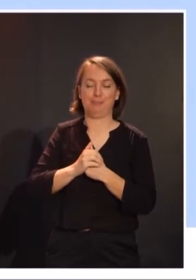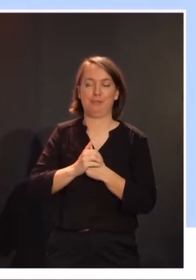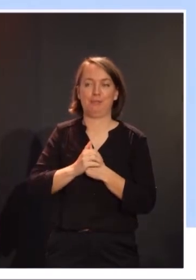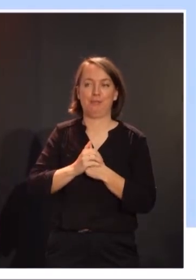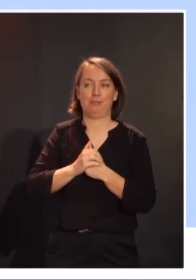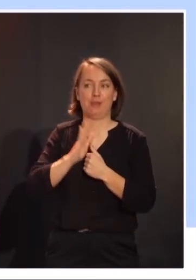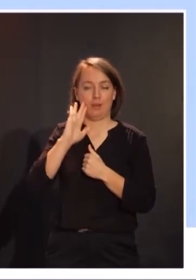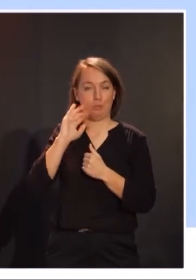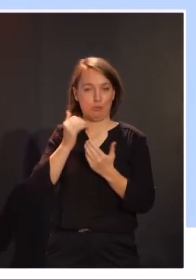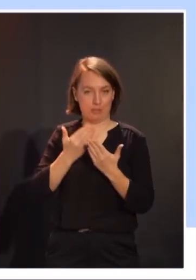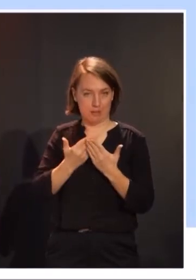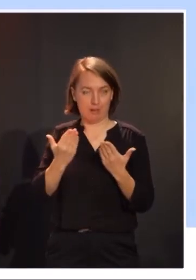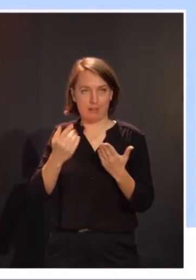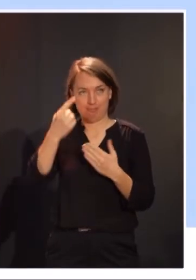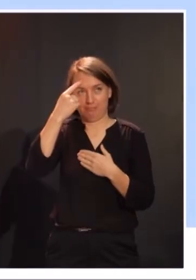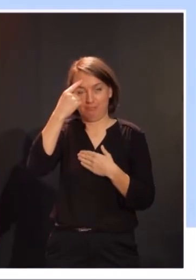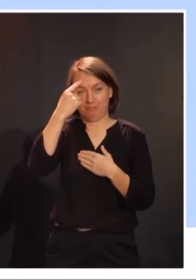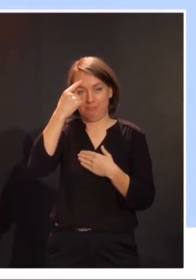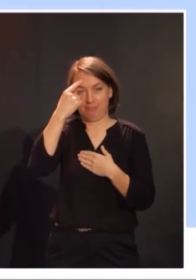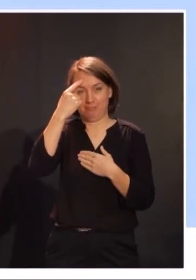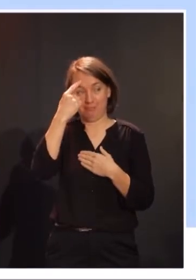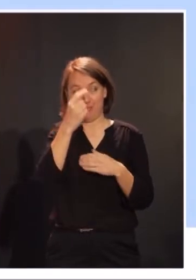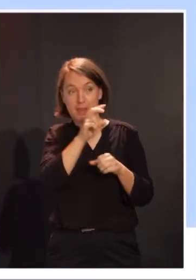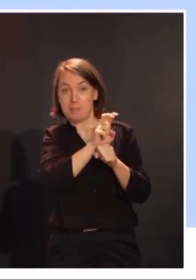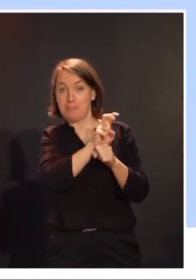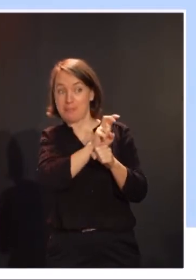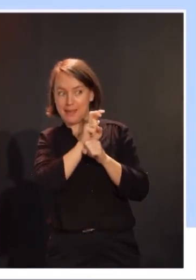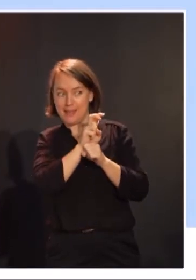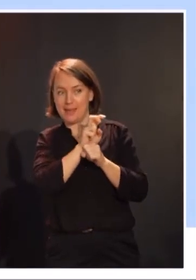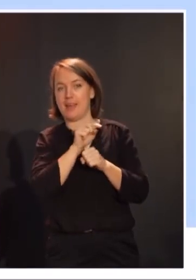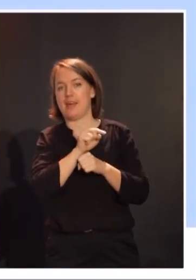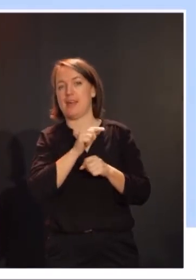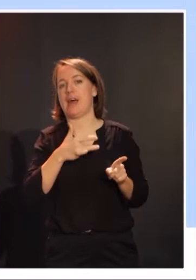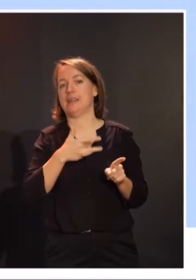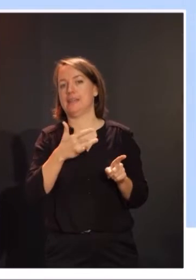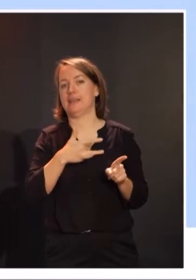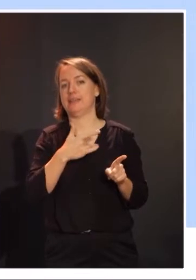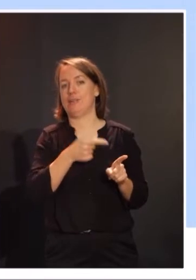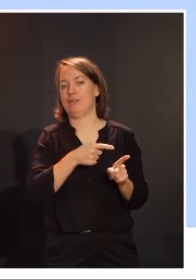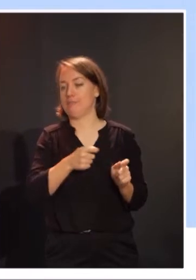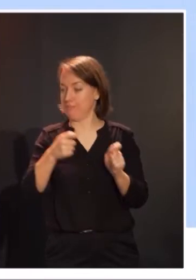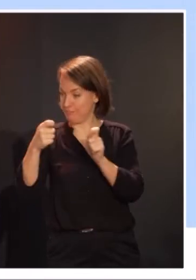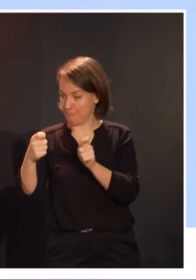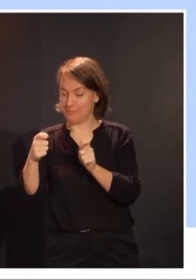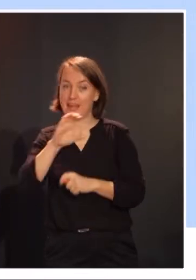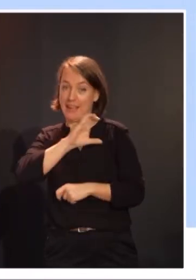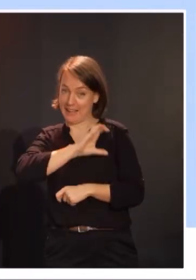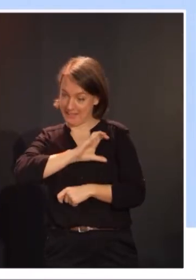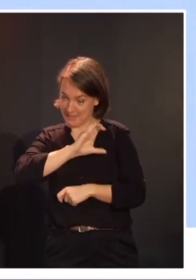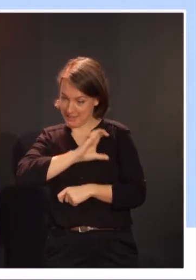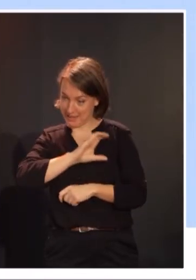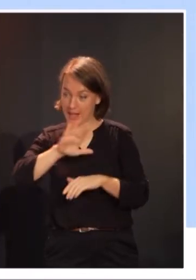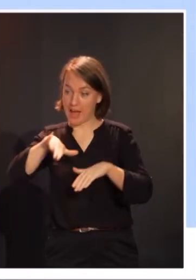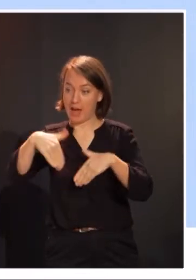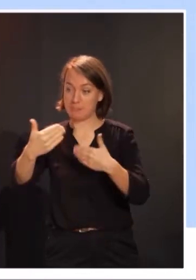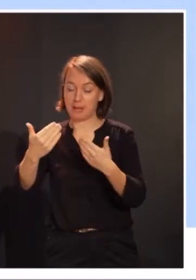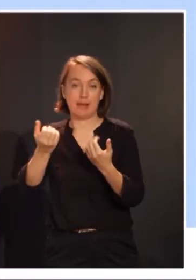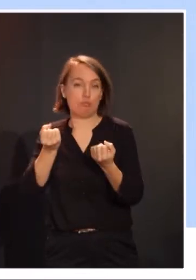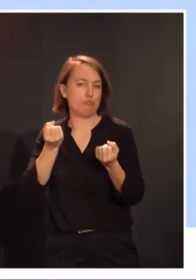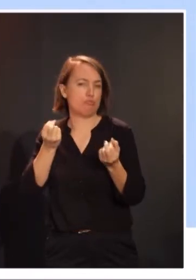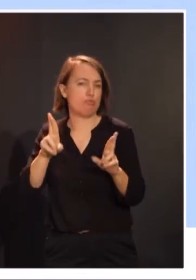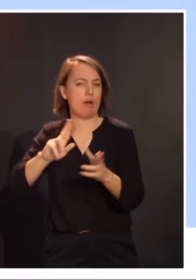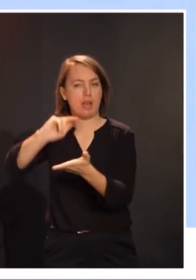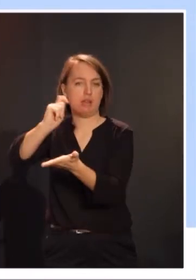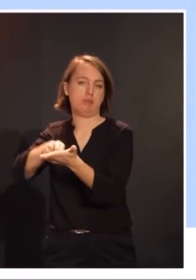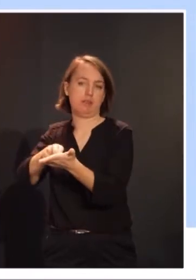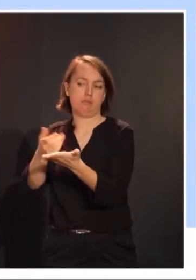de pouvoir justement faire du prêt et essayer le matériel pour être sûr de l'investissement, de